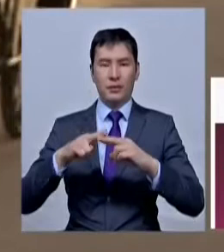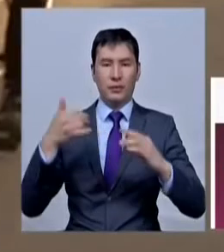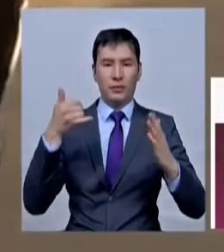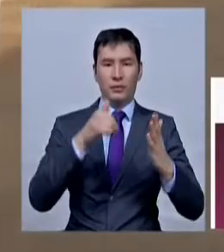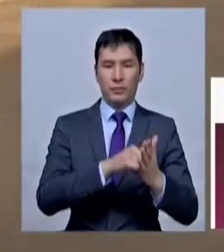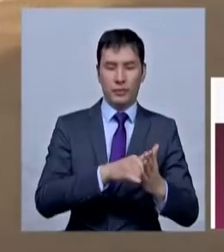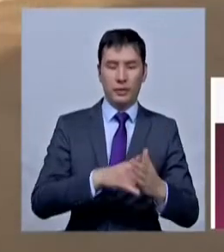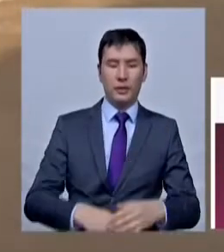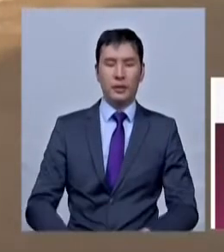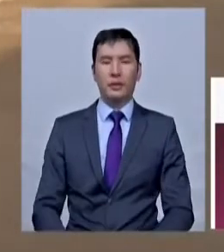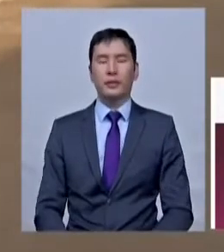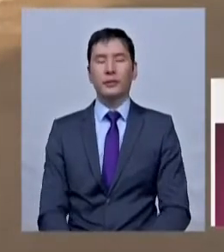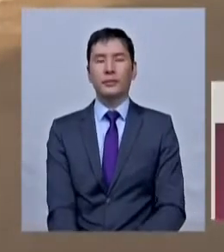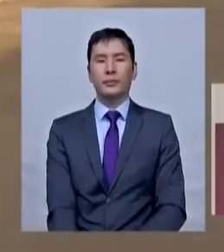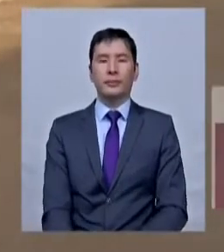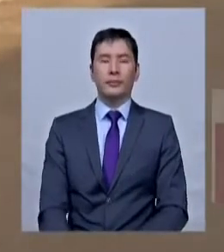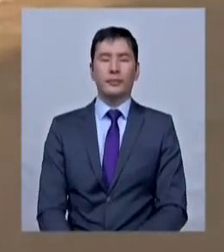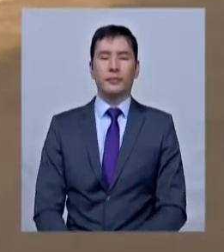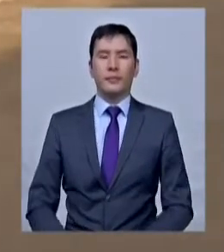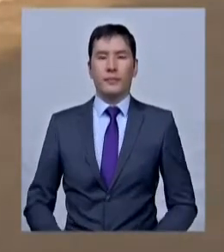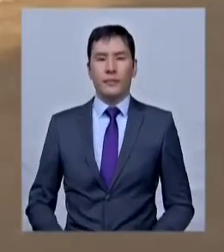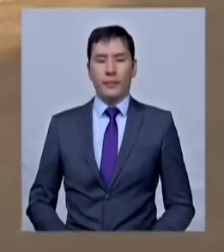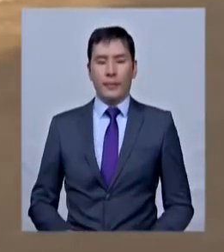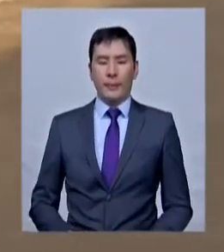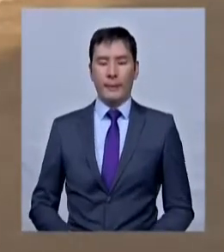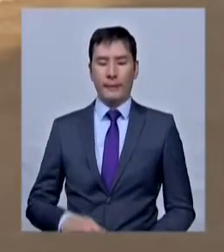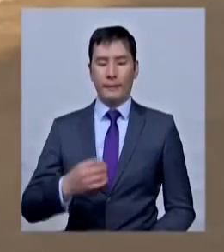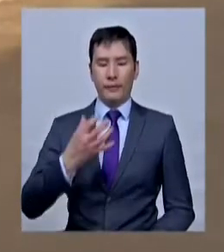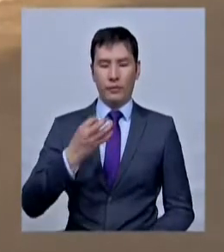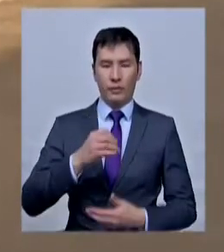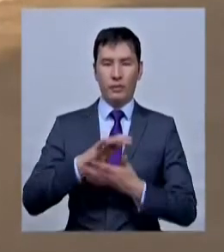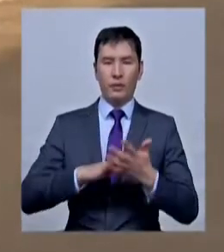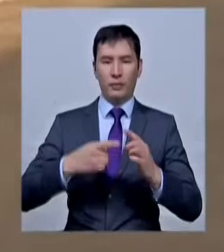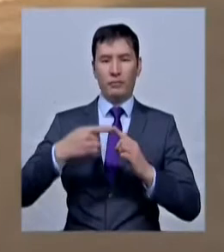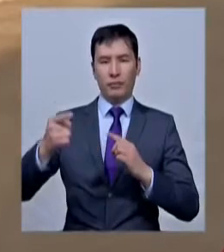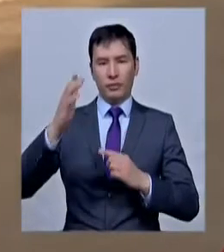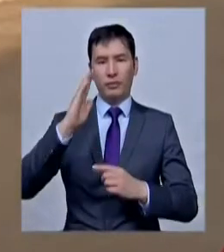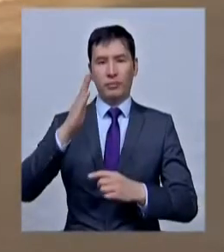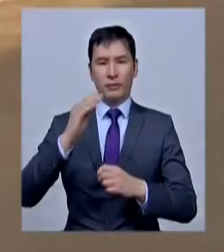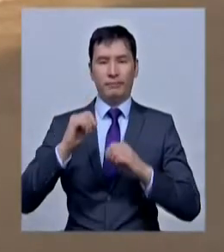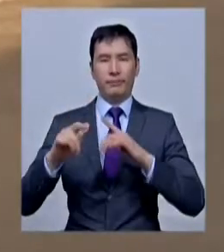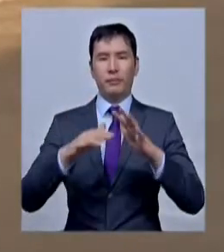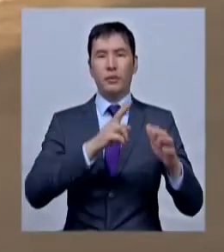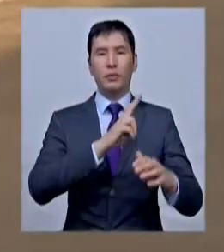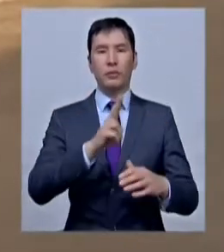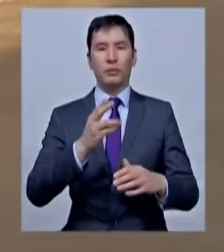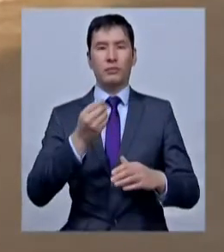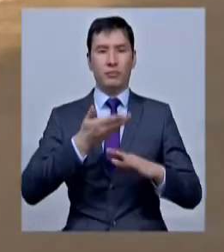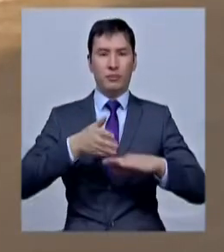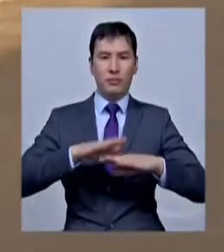қазіргі таңда жылу берілді. Аталған бағытта жұмыстарымыз жалғастырылуда. Сонымен қатар жақын